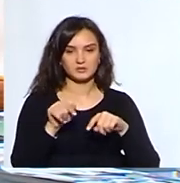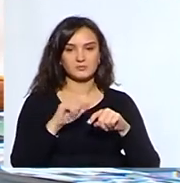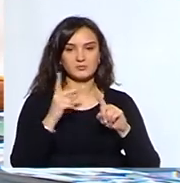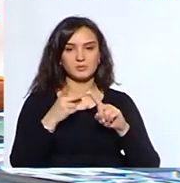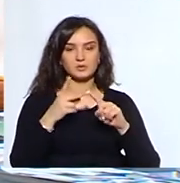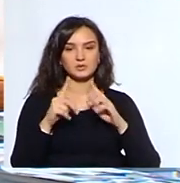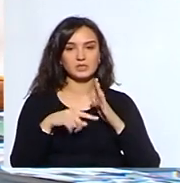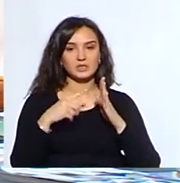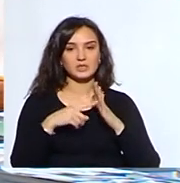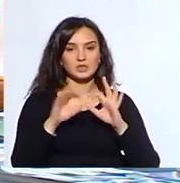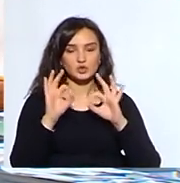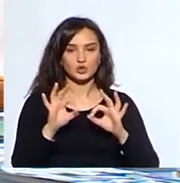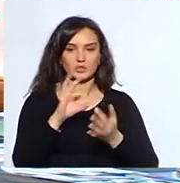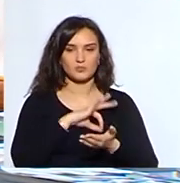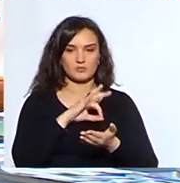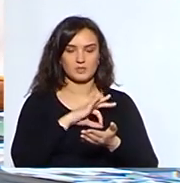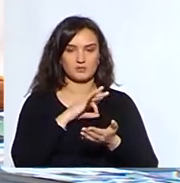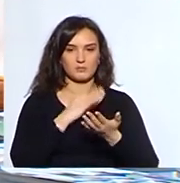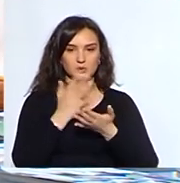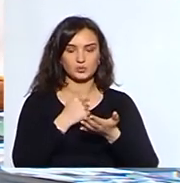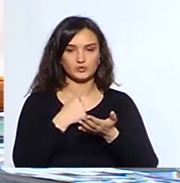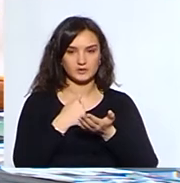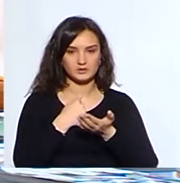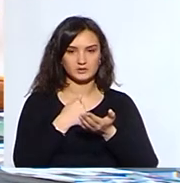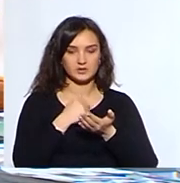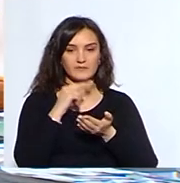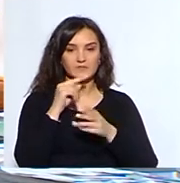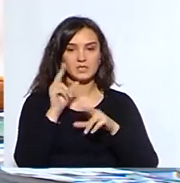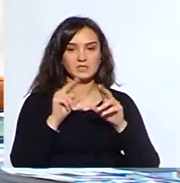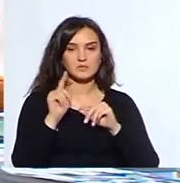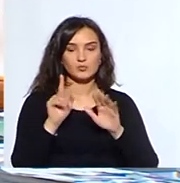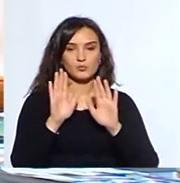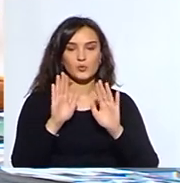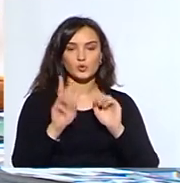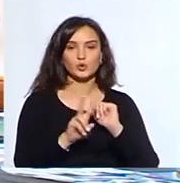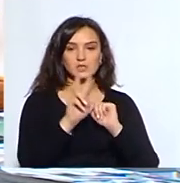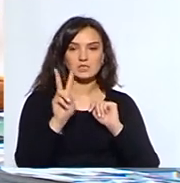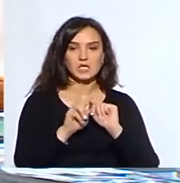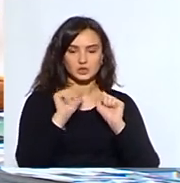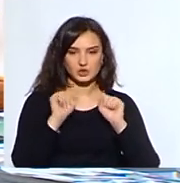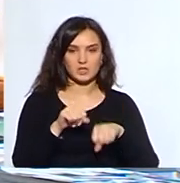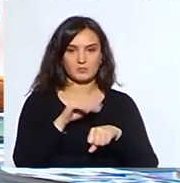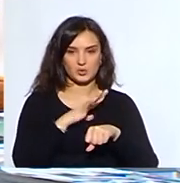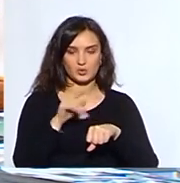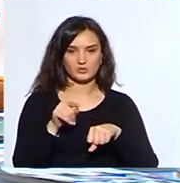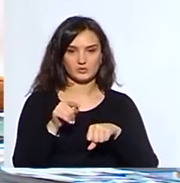Მეორე საკითხი გახლავთ სწორად მოხმარება. Თუ ჩვენ გავითვალისწინებთ იმას, რომ მხოლოდ 2 საათი შეიძლება იყოს